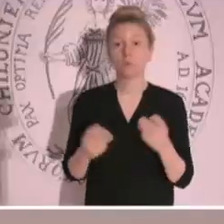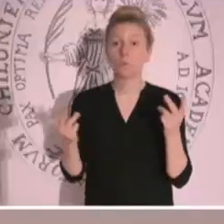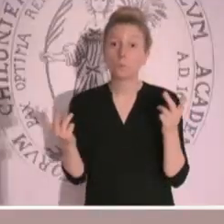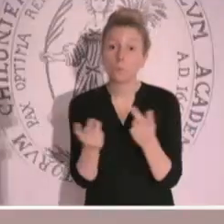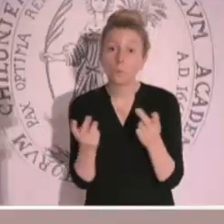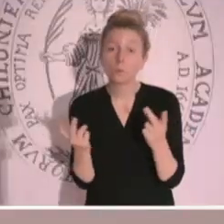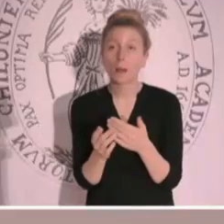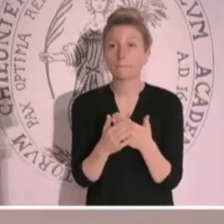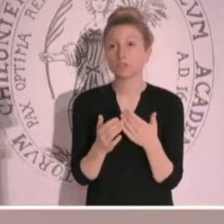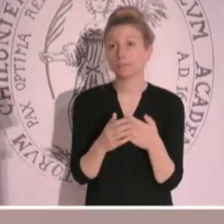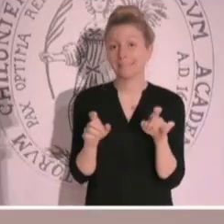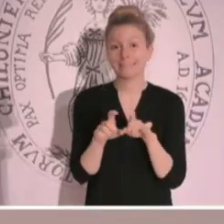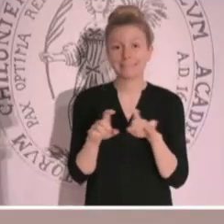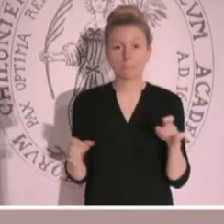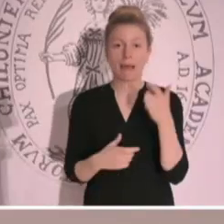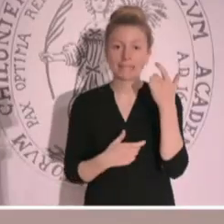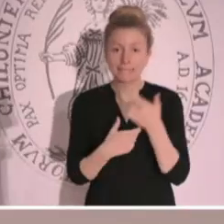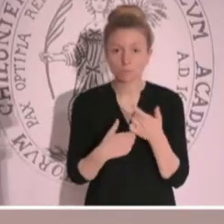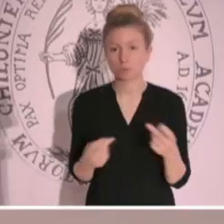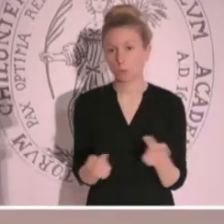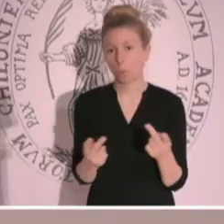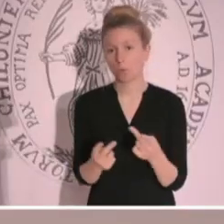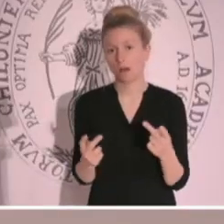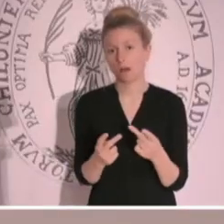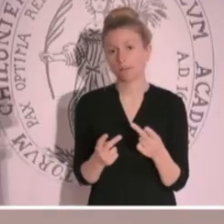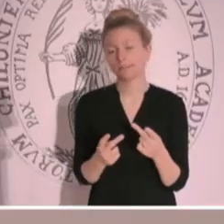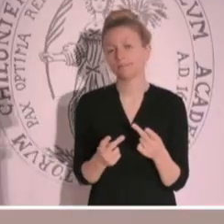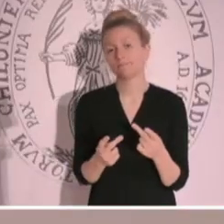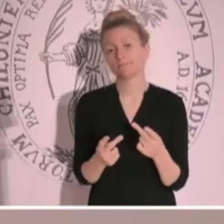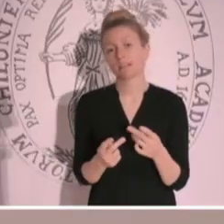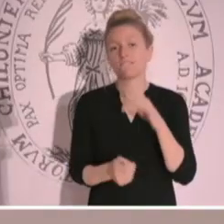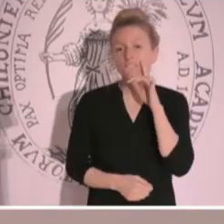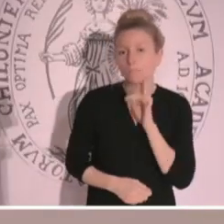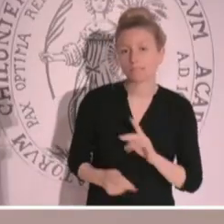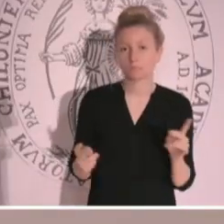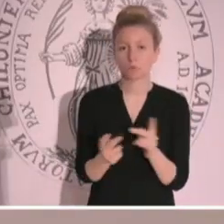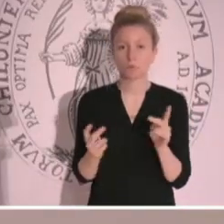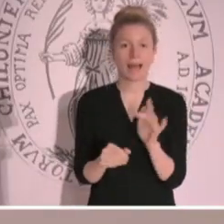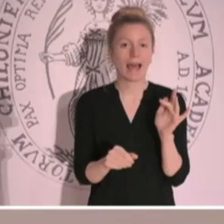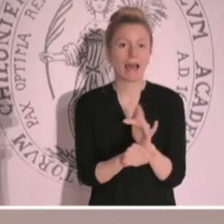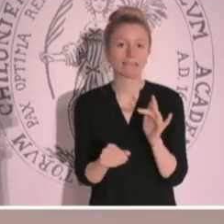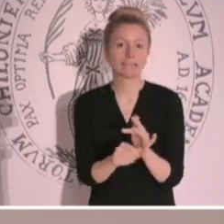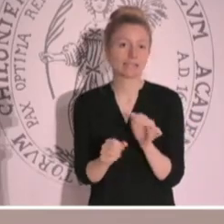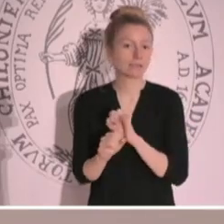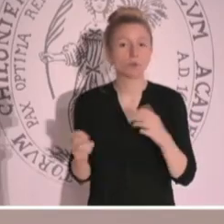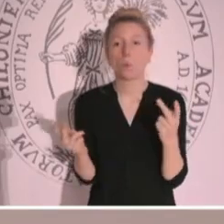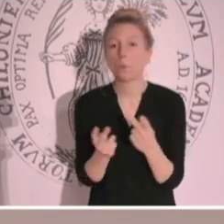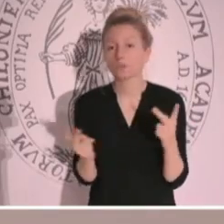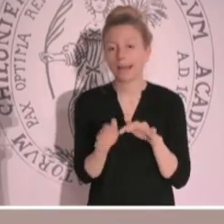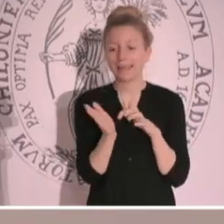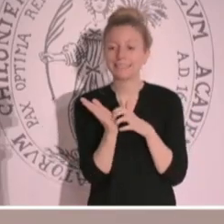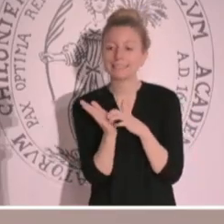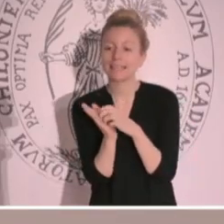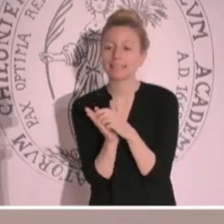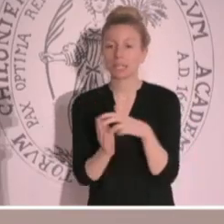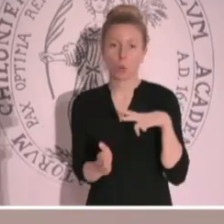eine Diskussion mit dem Referat für Feminismus und Antirassismus oder ein Workshop zum Bau eines Insektenhotels mit dem Referat für